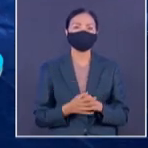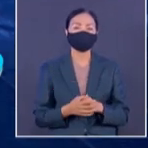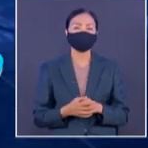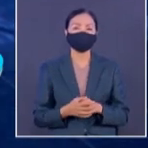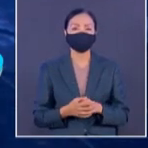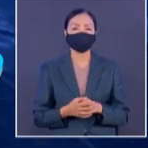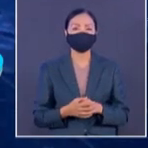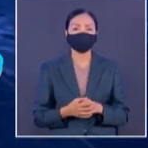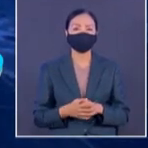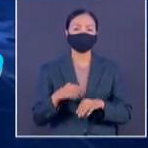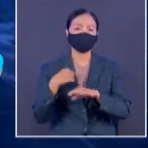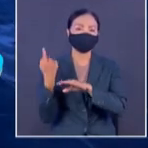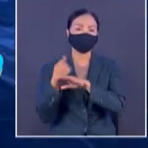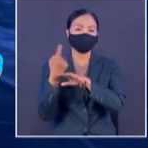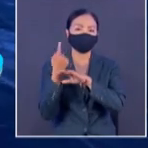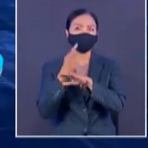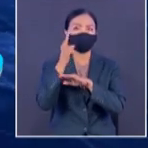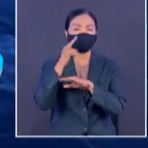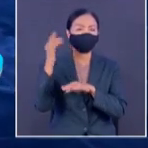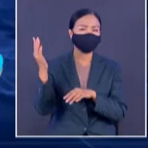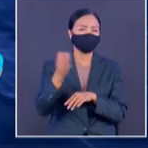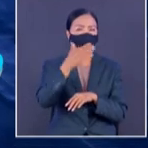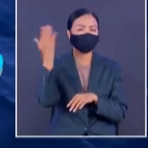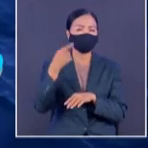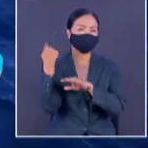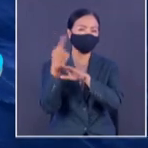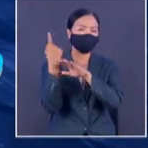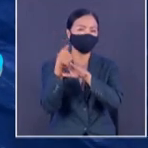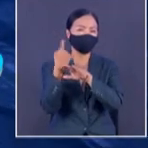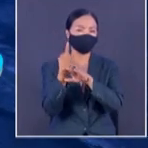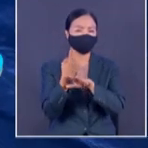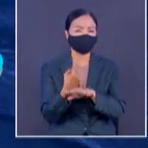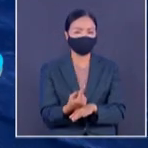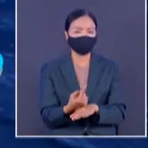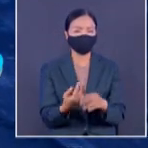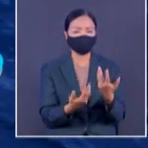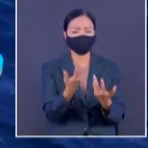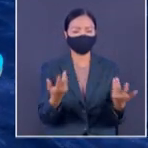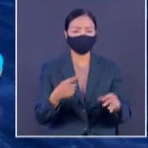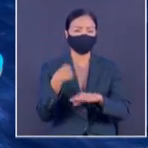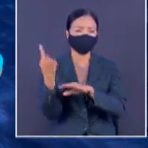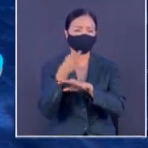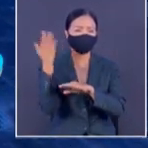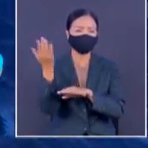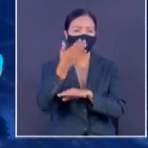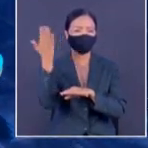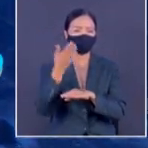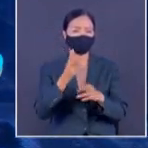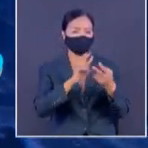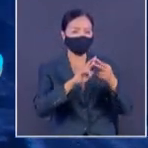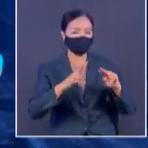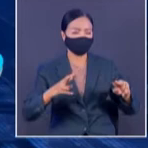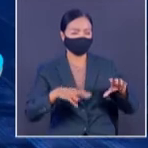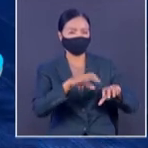าถูกแรงลมจากเฮลิคอปเตอร์ที่บินลงมาจอดในสนามหญ้าแรงลมนั้นครับทำให้ร้านค้าเหล่านี้